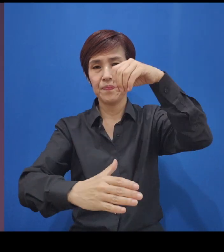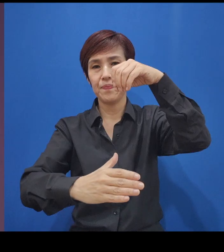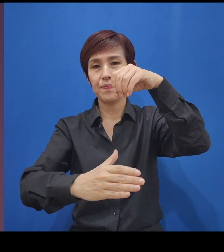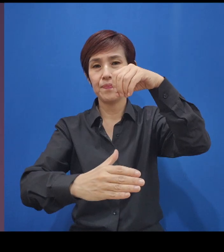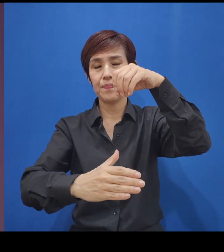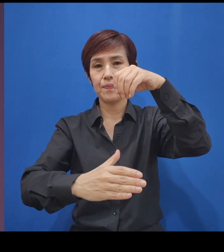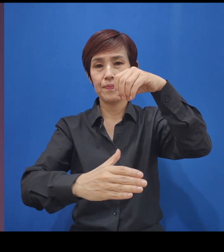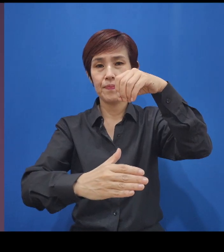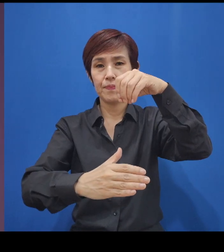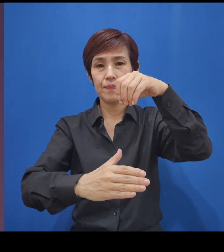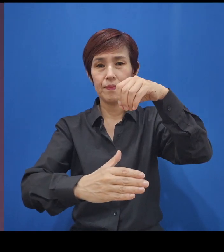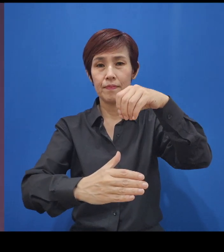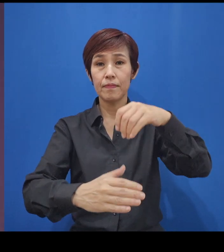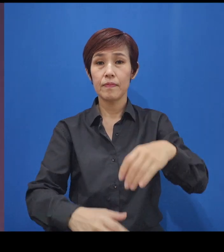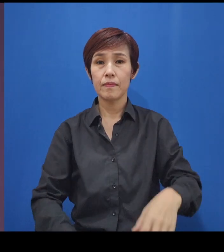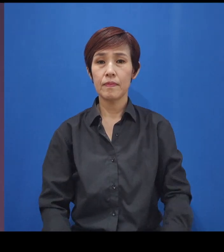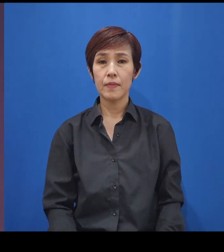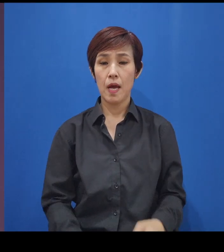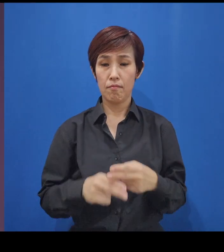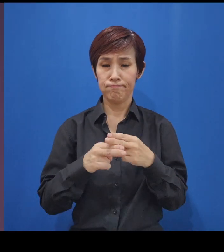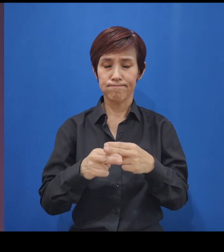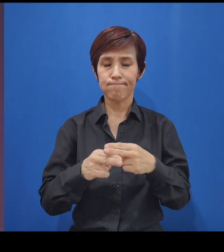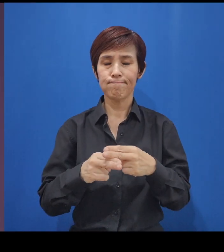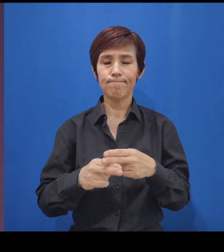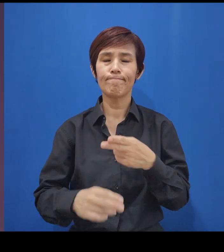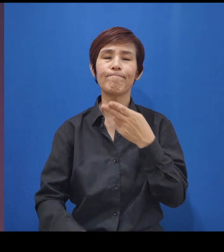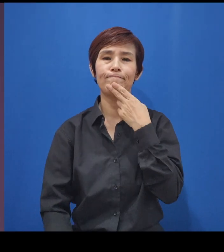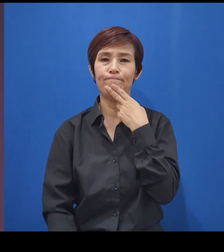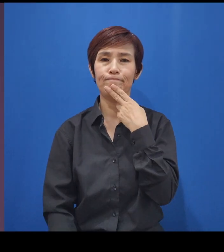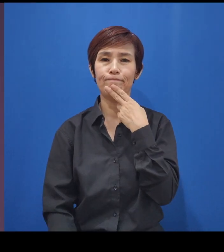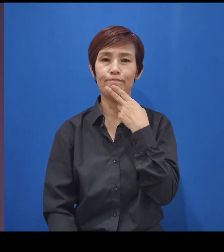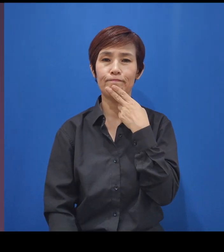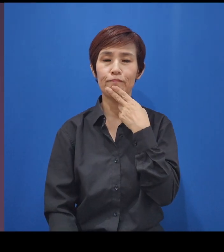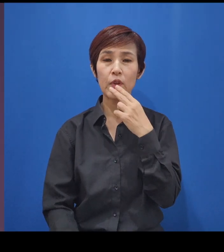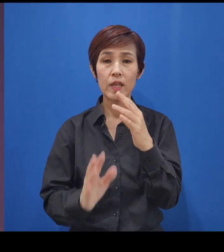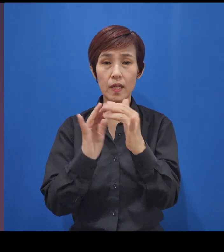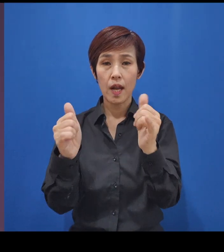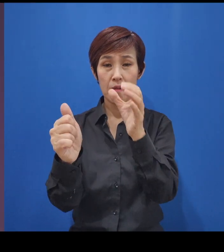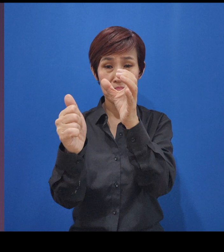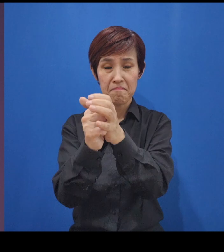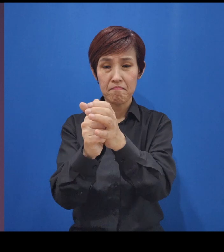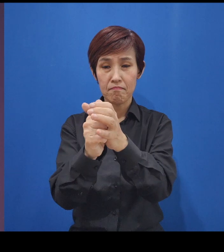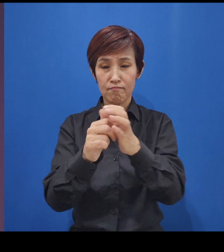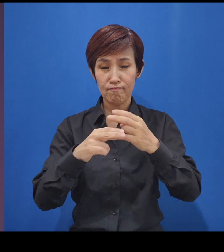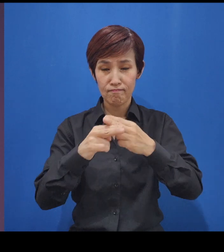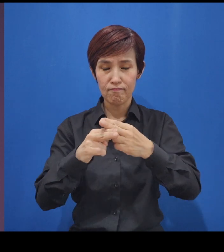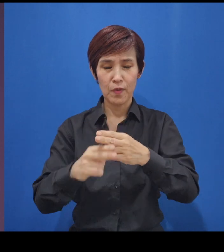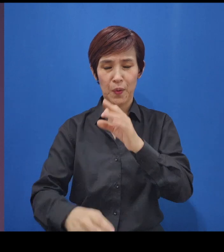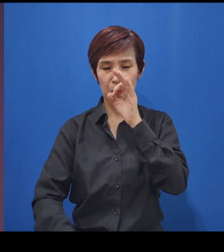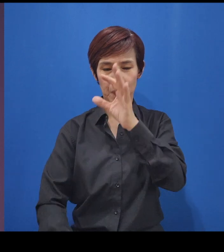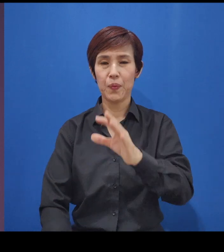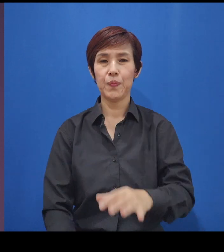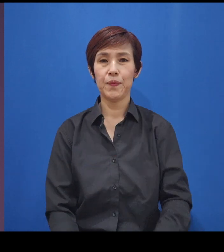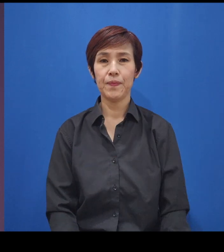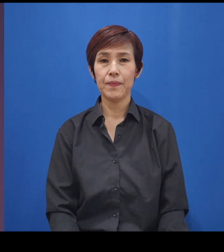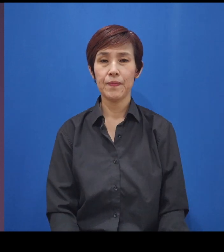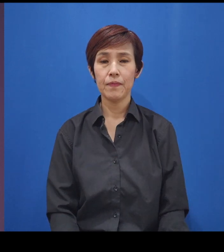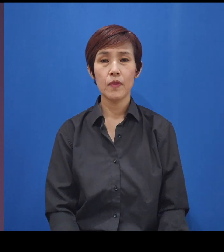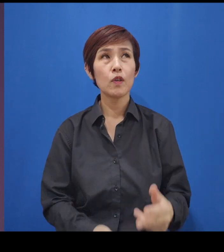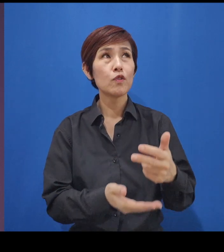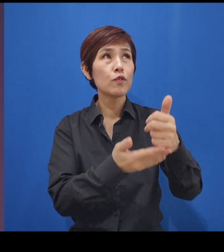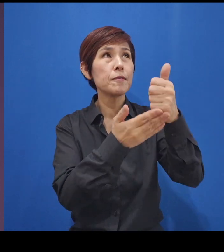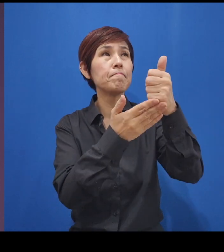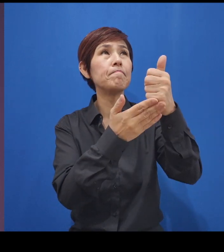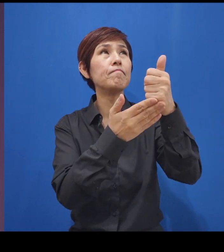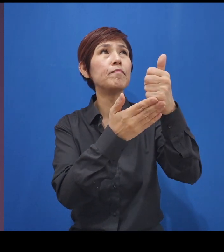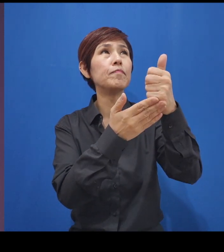뽑습니다. 자신에게 권위가 없음. 사람을 세울 권위가 우리에게는 없음.